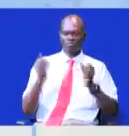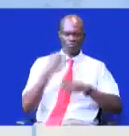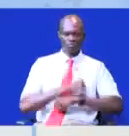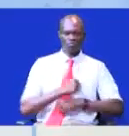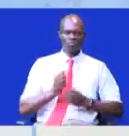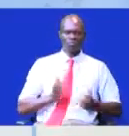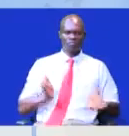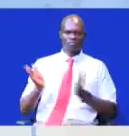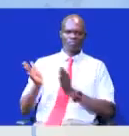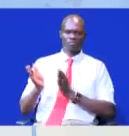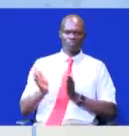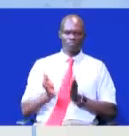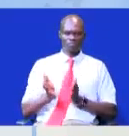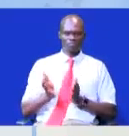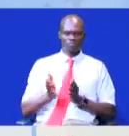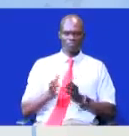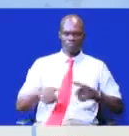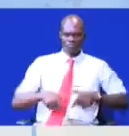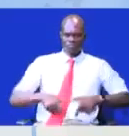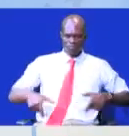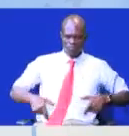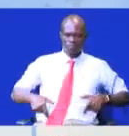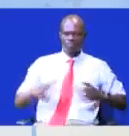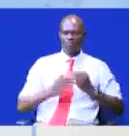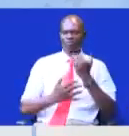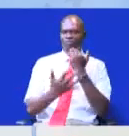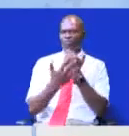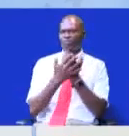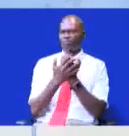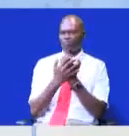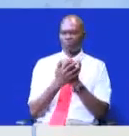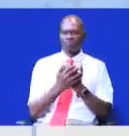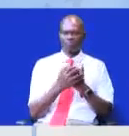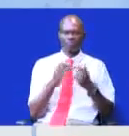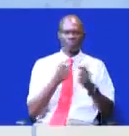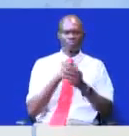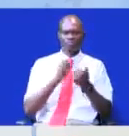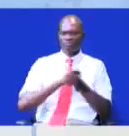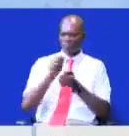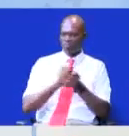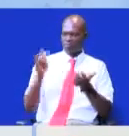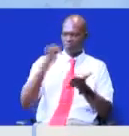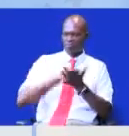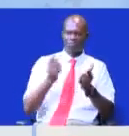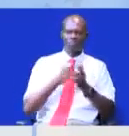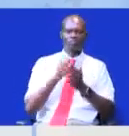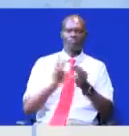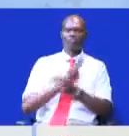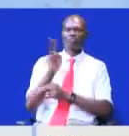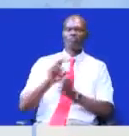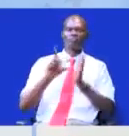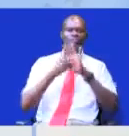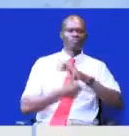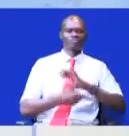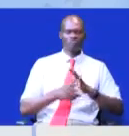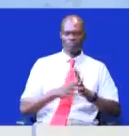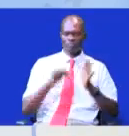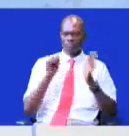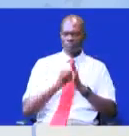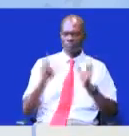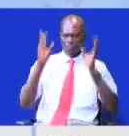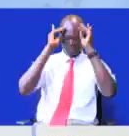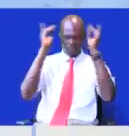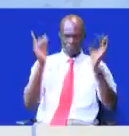taulo mago mag ria ma inyalo tiyo godo eka iluoko kendo to itiyo godo bang'e. Okang'